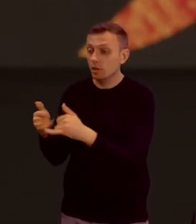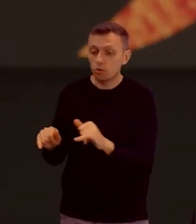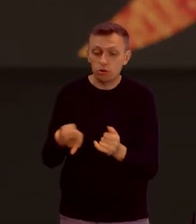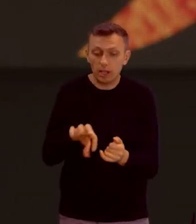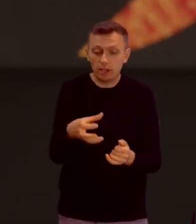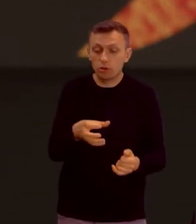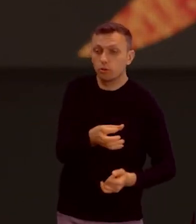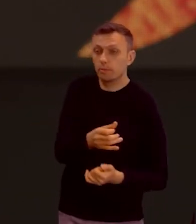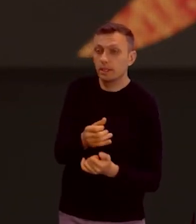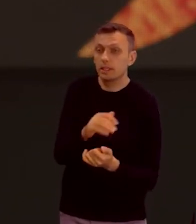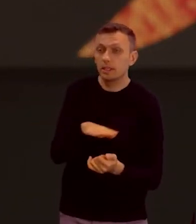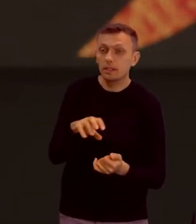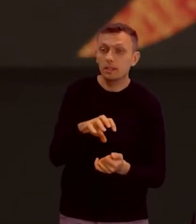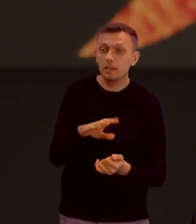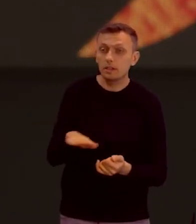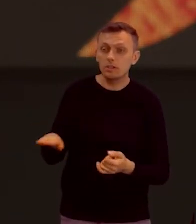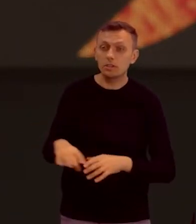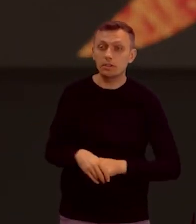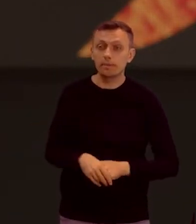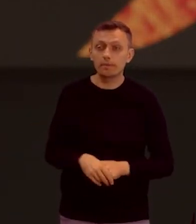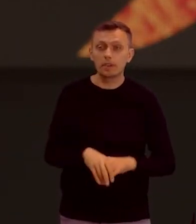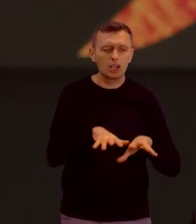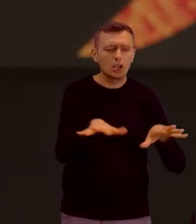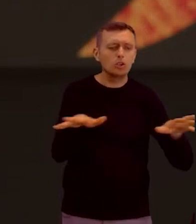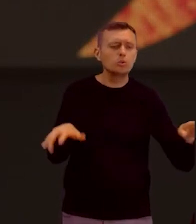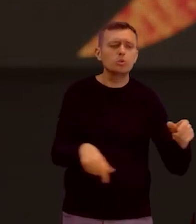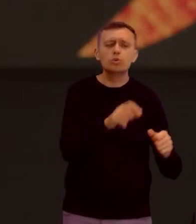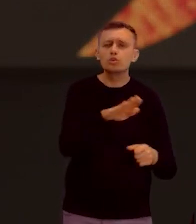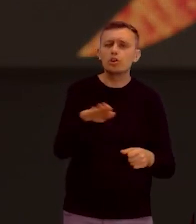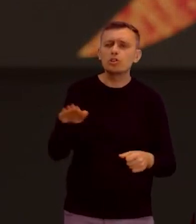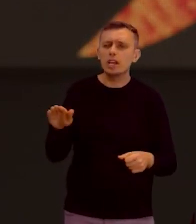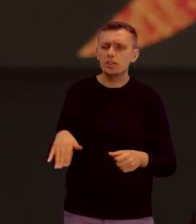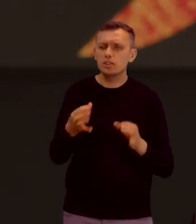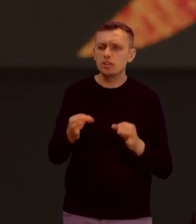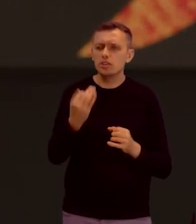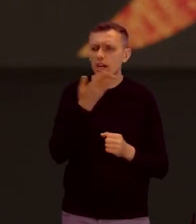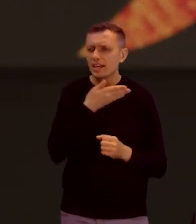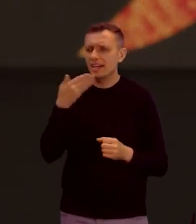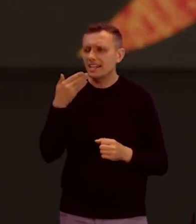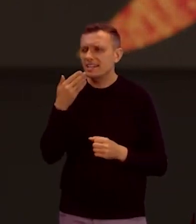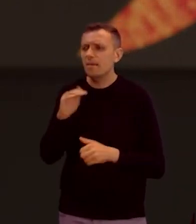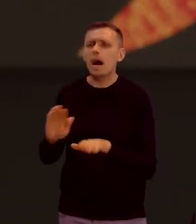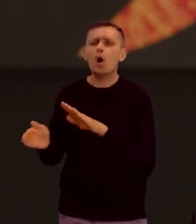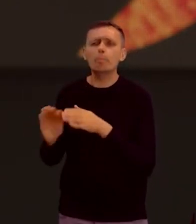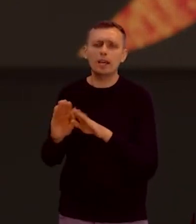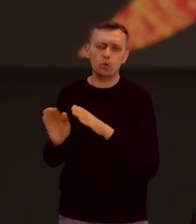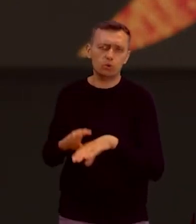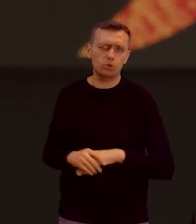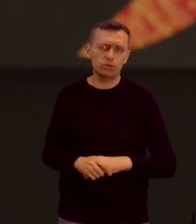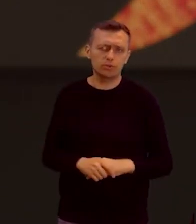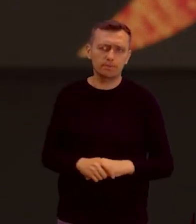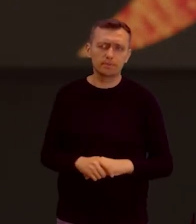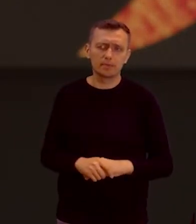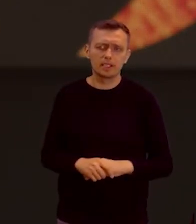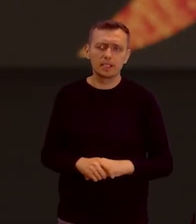bo tak wiele dzieci dzisiaj nie ma nikogo, kto by się nimi zaopiekował. Dlatego my modlimy